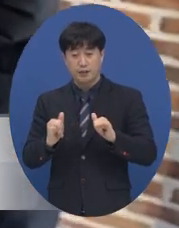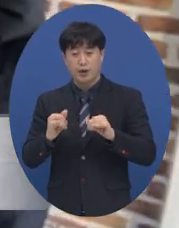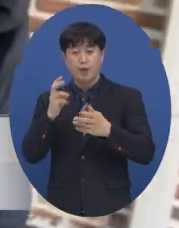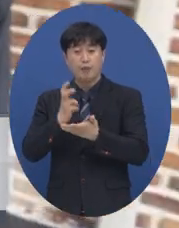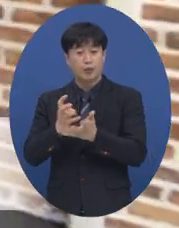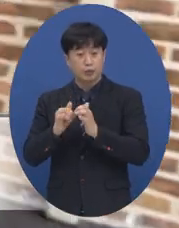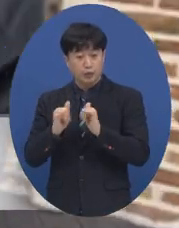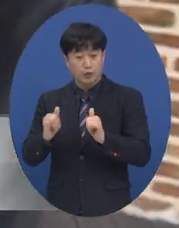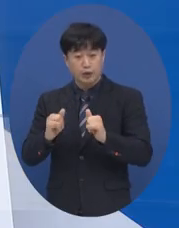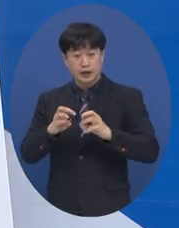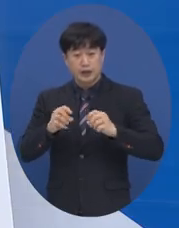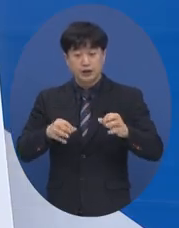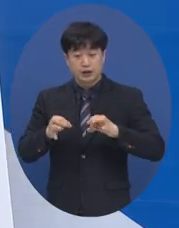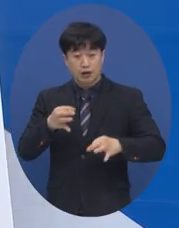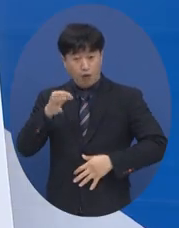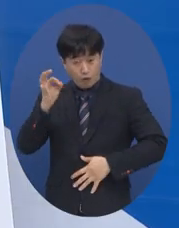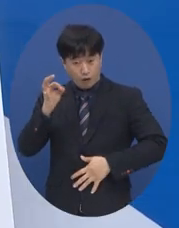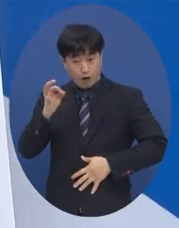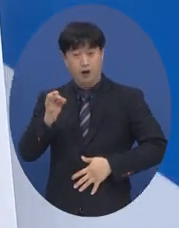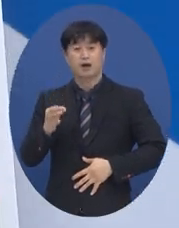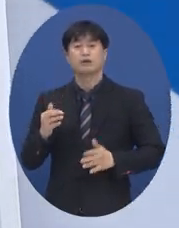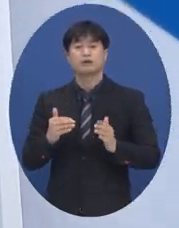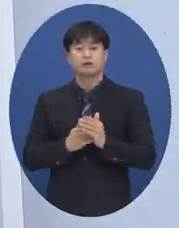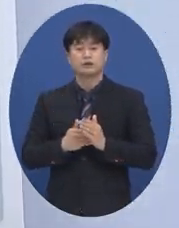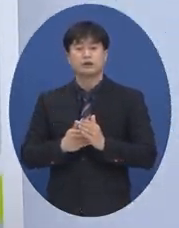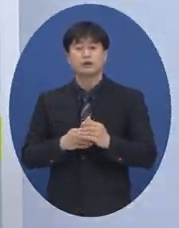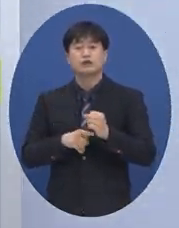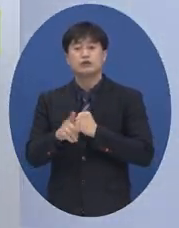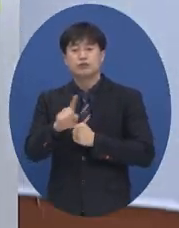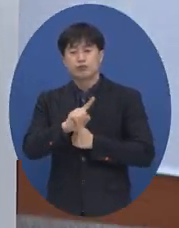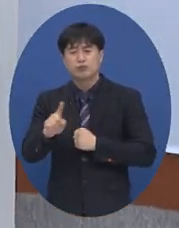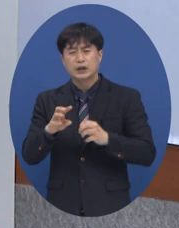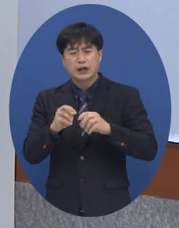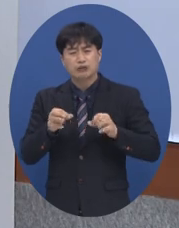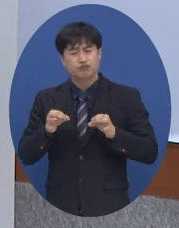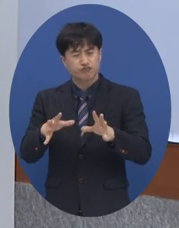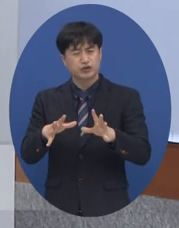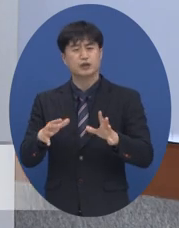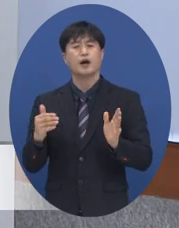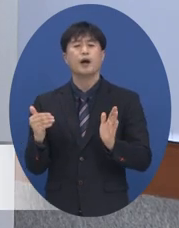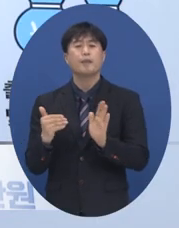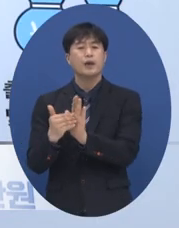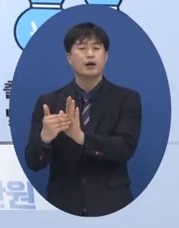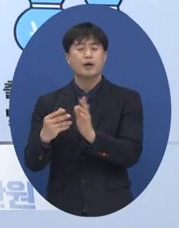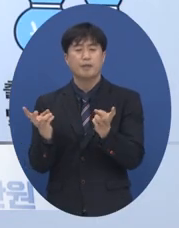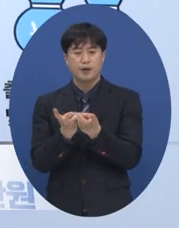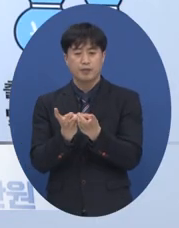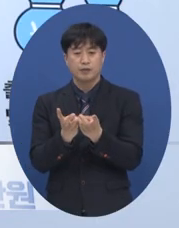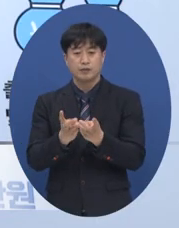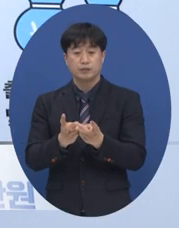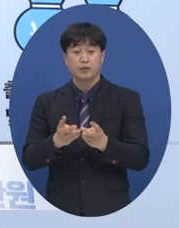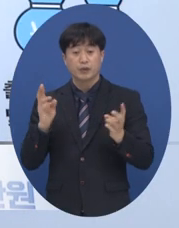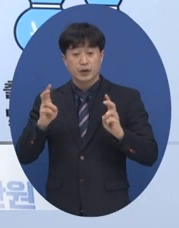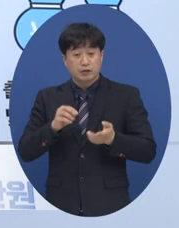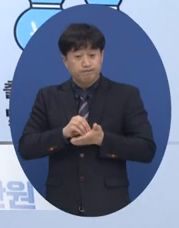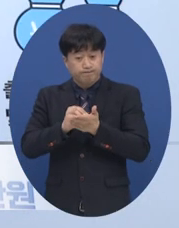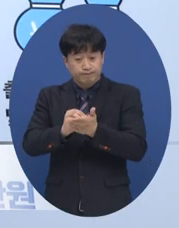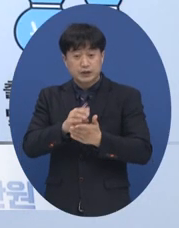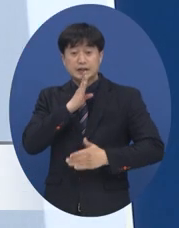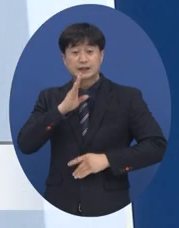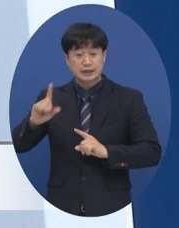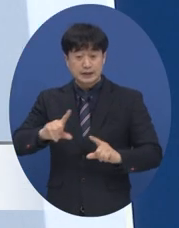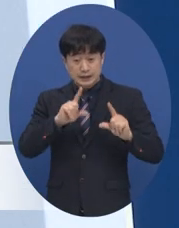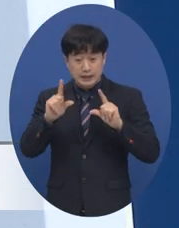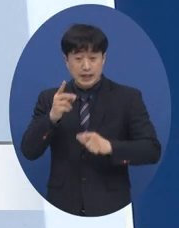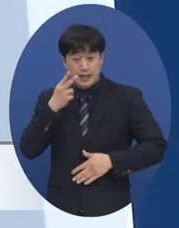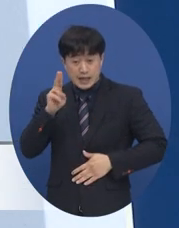허가구역으로 지정했습니다. 이는 외국인과 법인의 부동산 투기를 막기 위한 것으로 취업이나 실거주 등 허가를 받아야